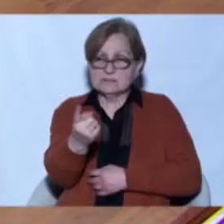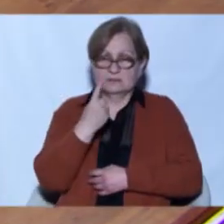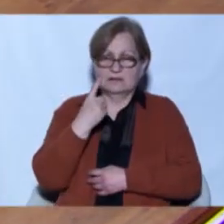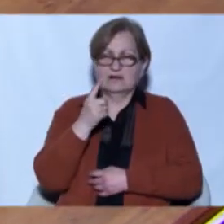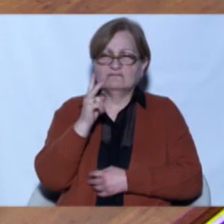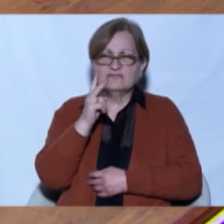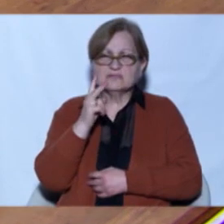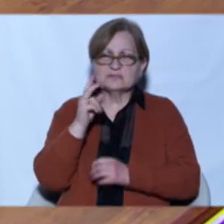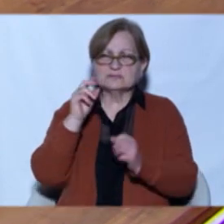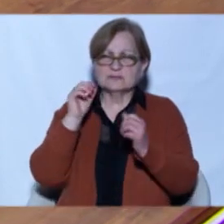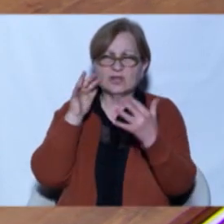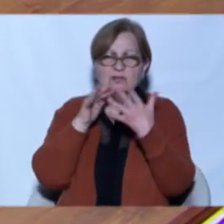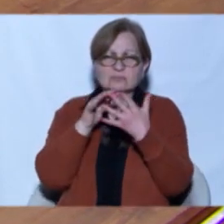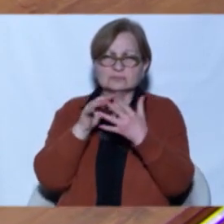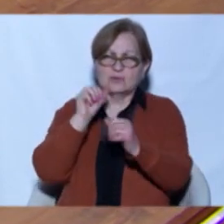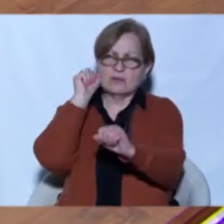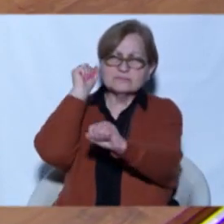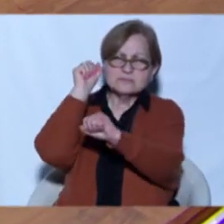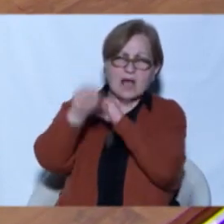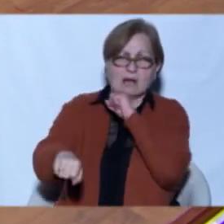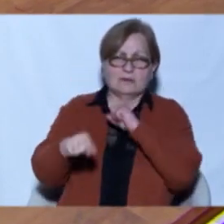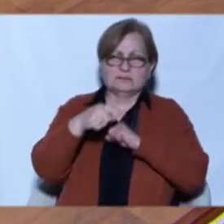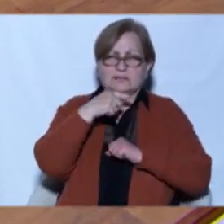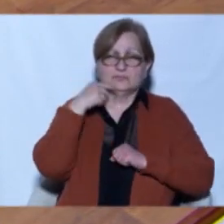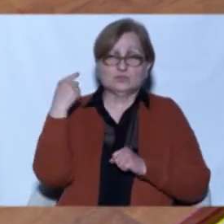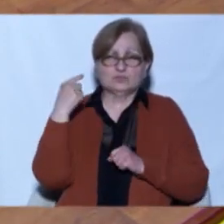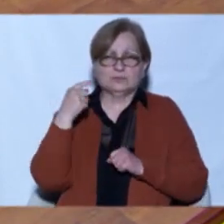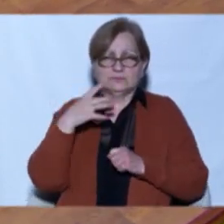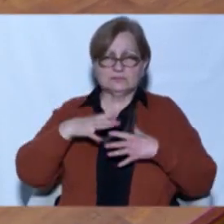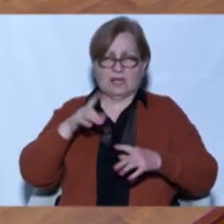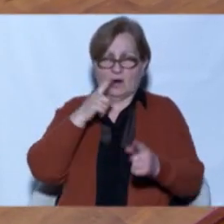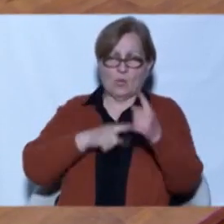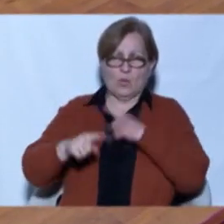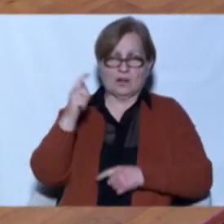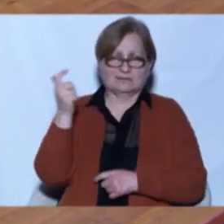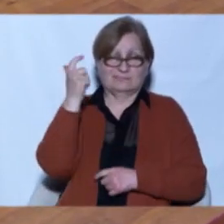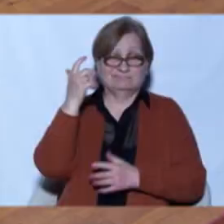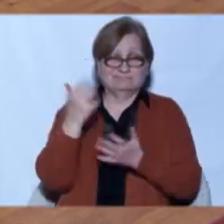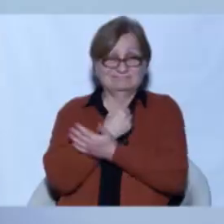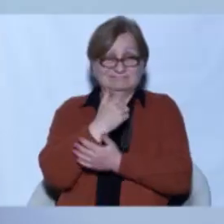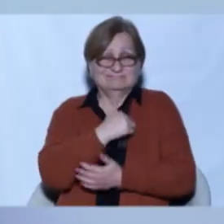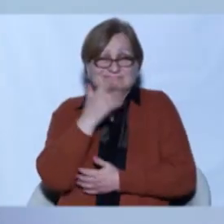იბრძოლებს ქვეყნის დამოუკიდებლობისთვის, თავისუფლებისთვის და უფრო სწორად